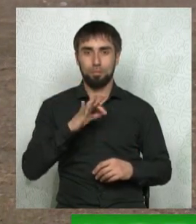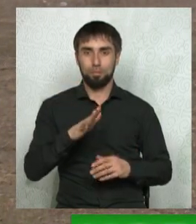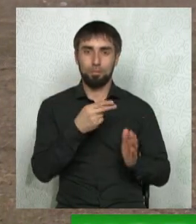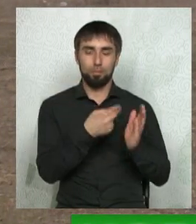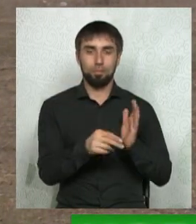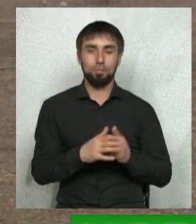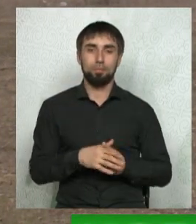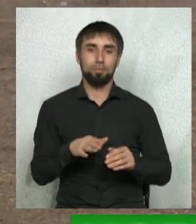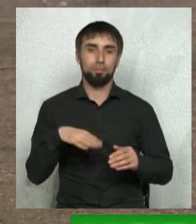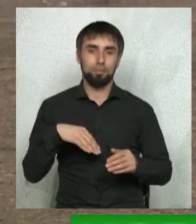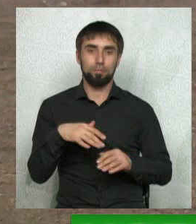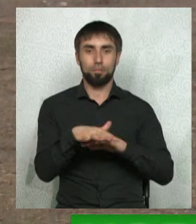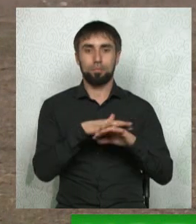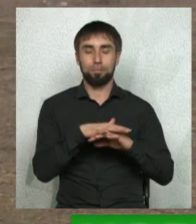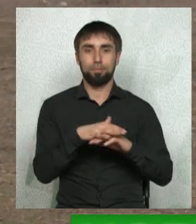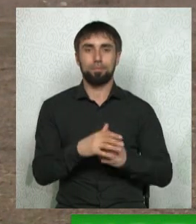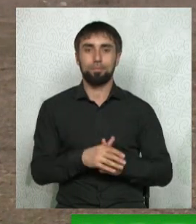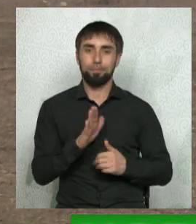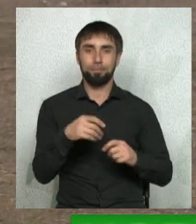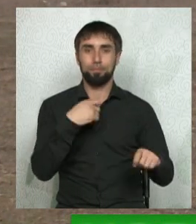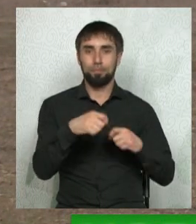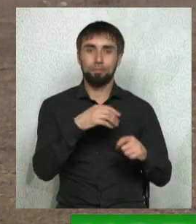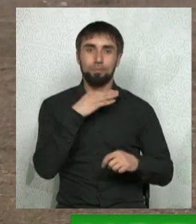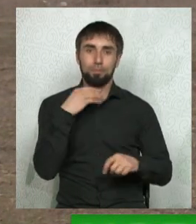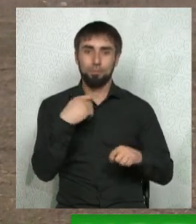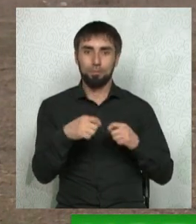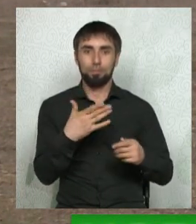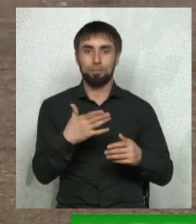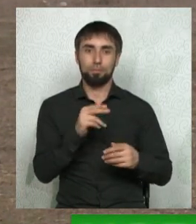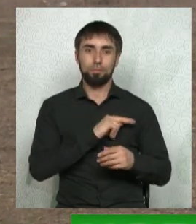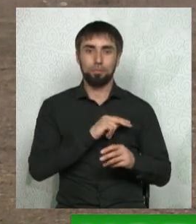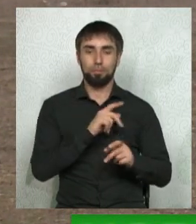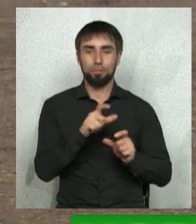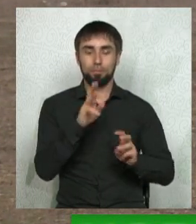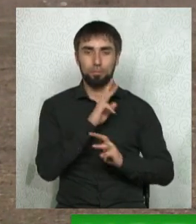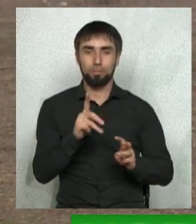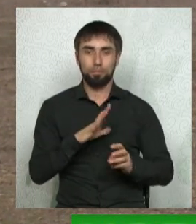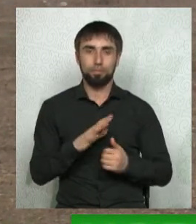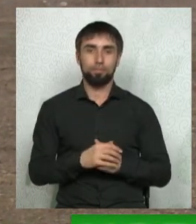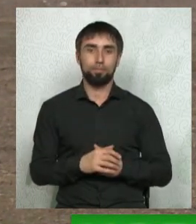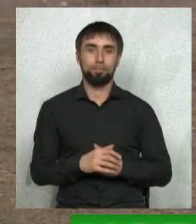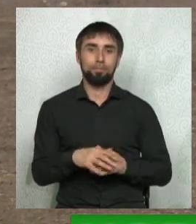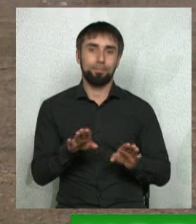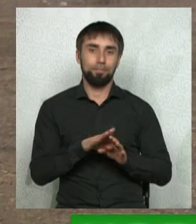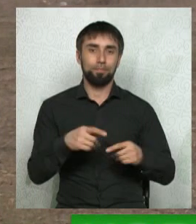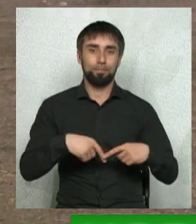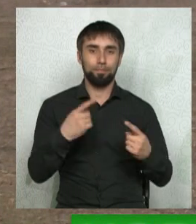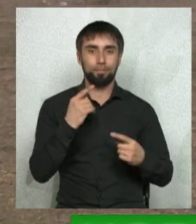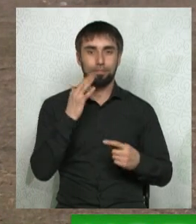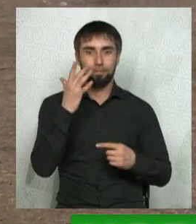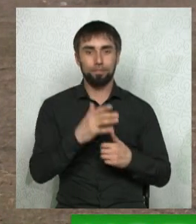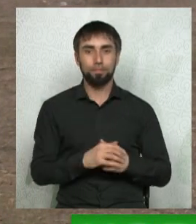юх населенник бахшба нах дохки дух дохки баглош зарплата лой что развивать телер